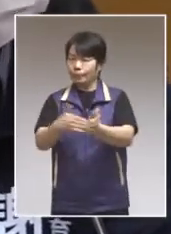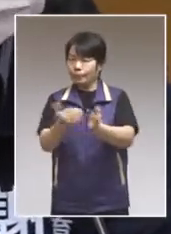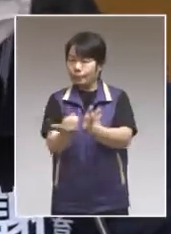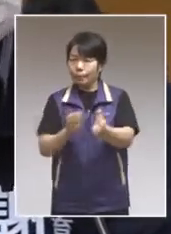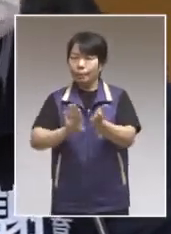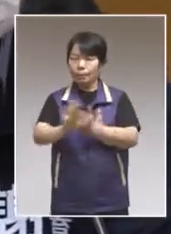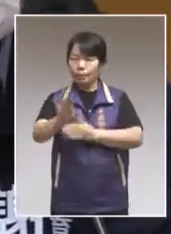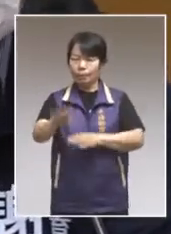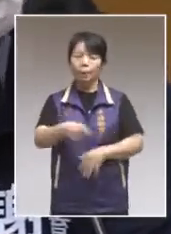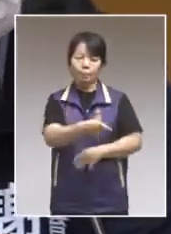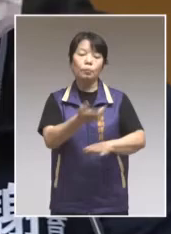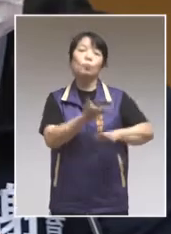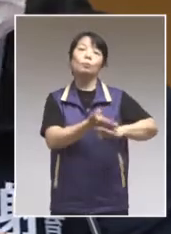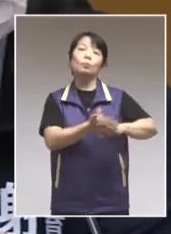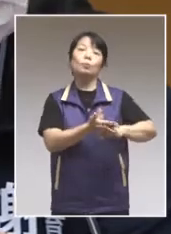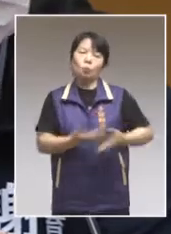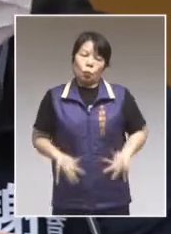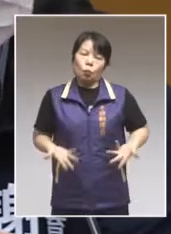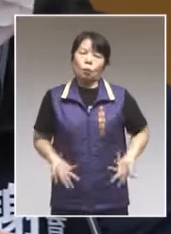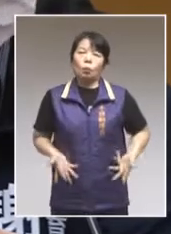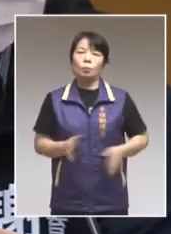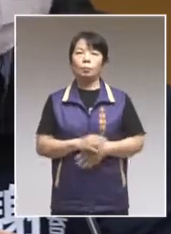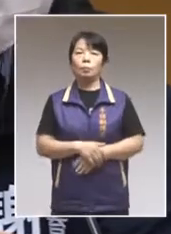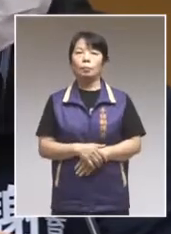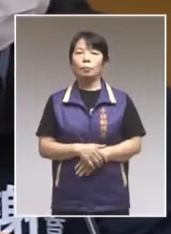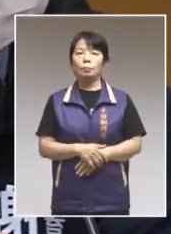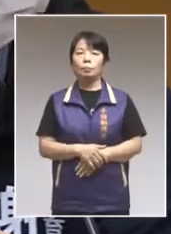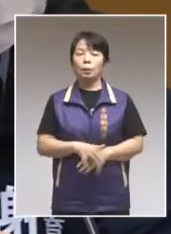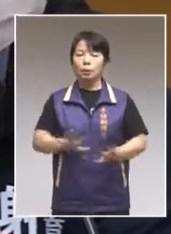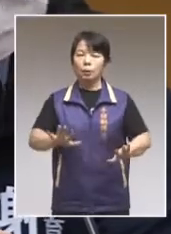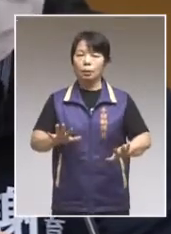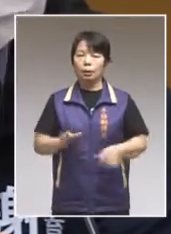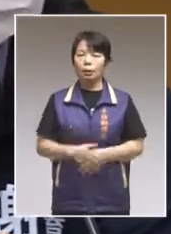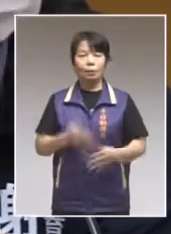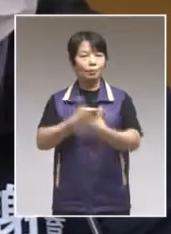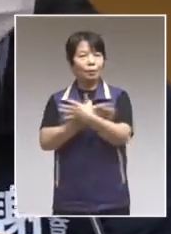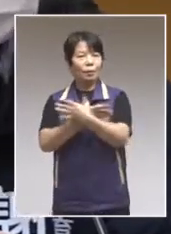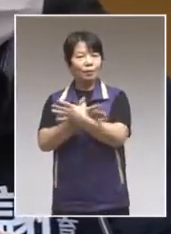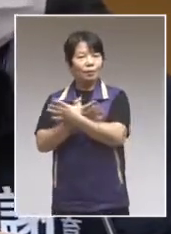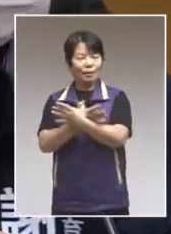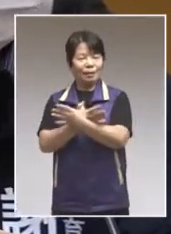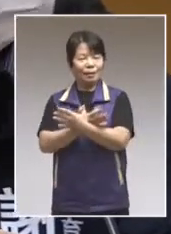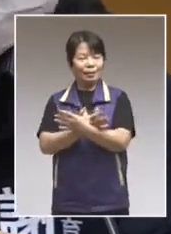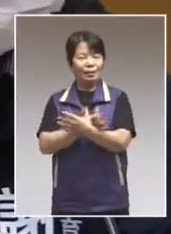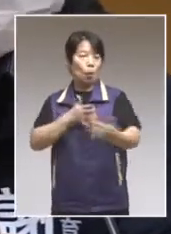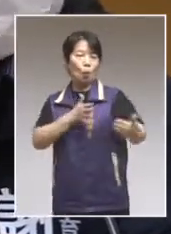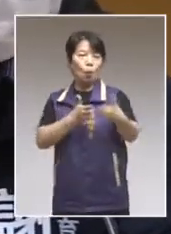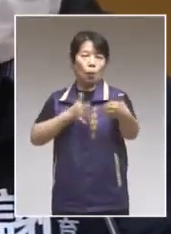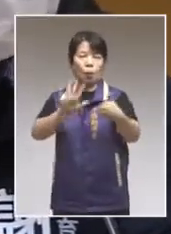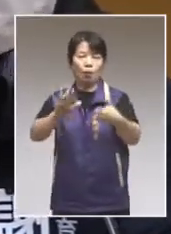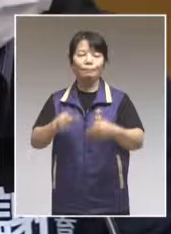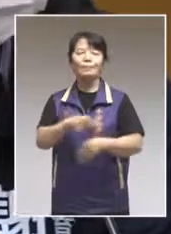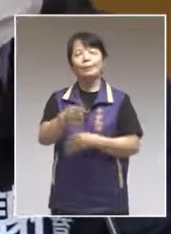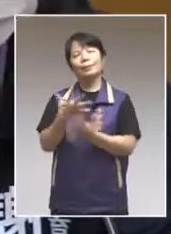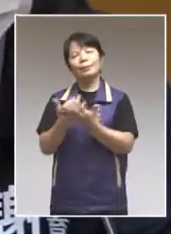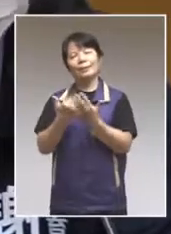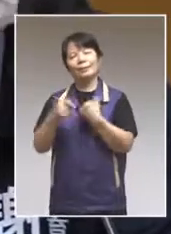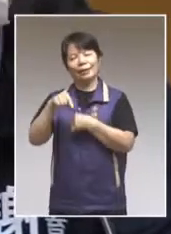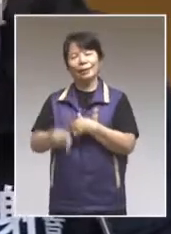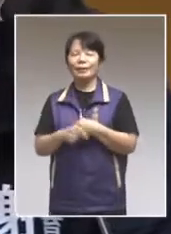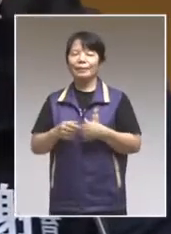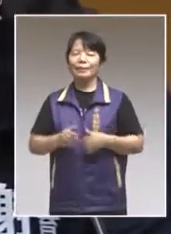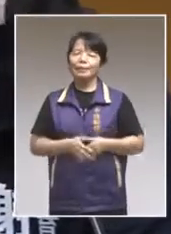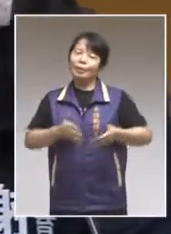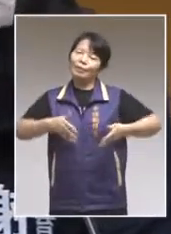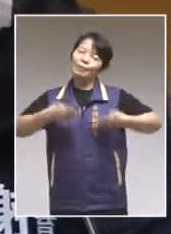休息区，在休息的时候，我们这个有办理的有奖征答，让学生在这个环境里面能够心情